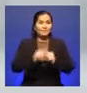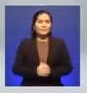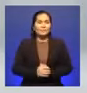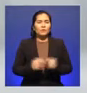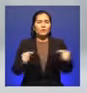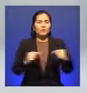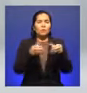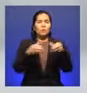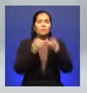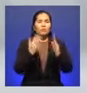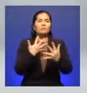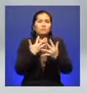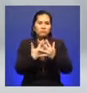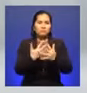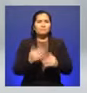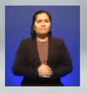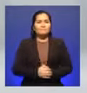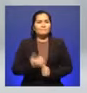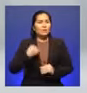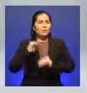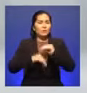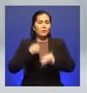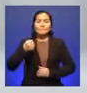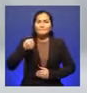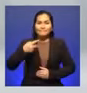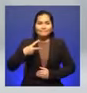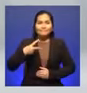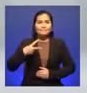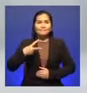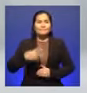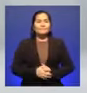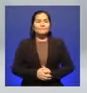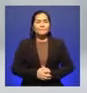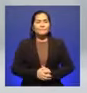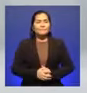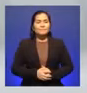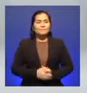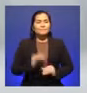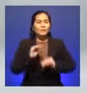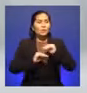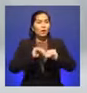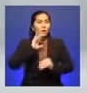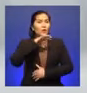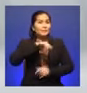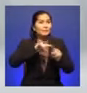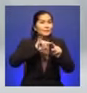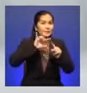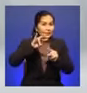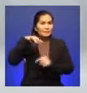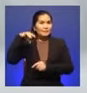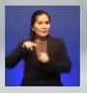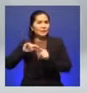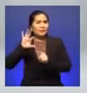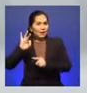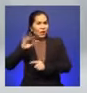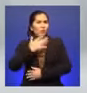ขังเนี่ยก็จะมีด้วยกัน2โครงการนะคะที่เกี่ยวข้องก็จะเป็นโครงการของสำนัก7และสำนัก9ค่ะโครงการ